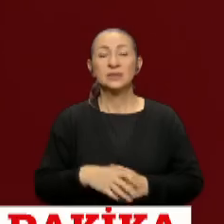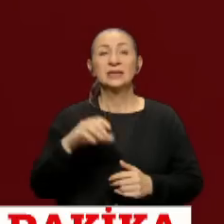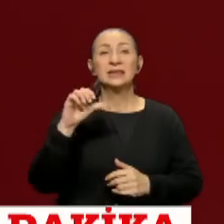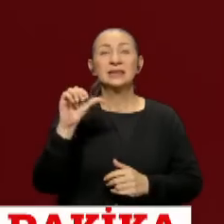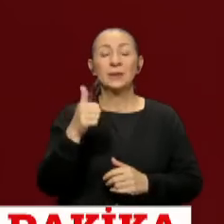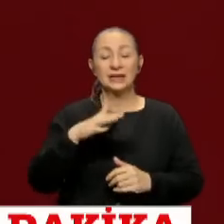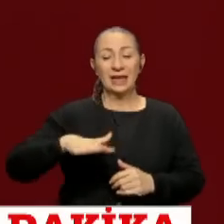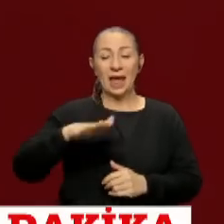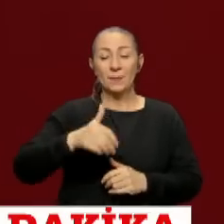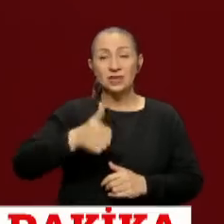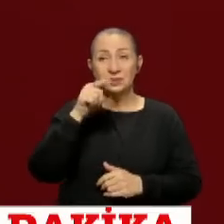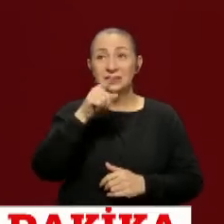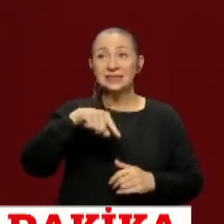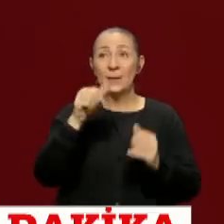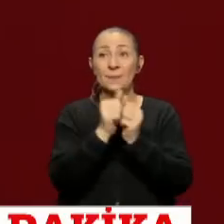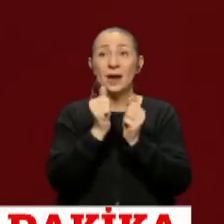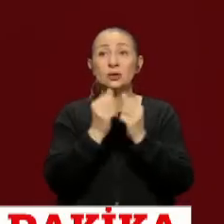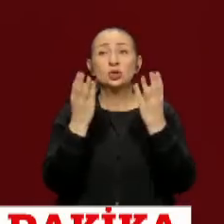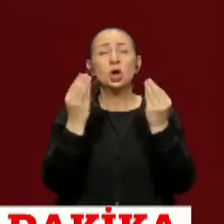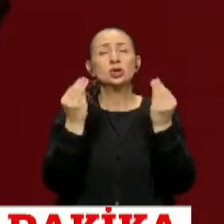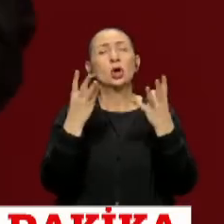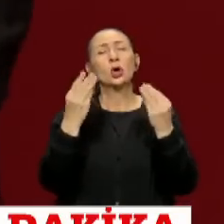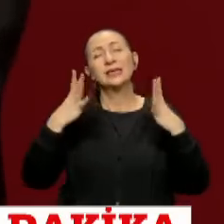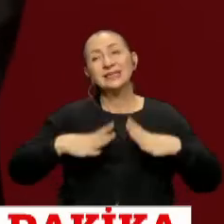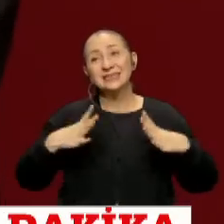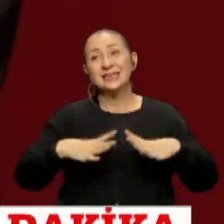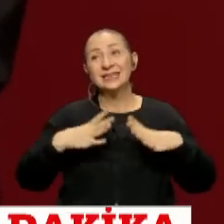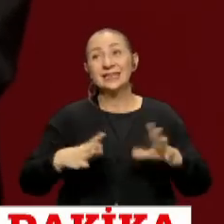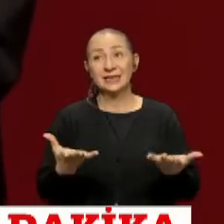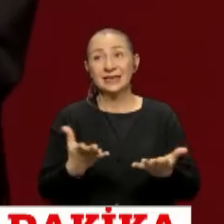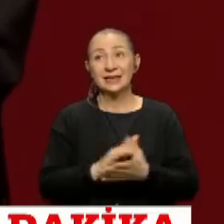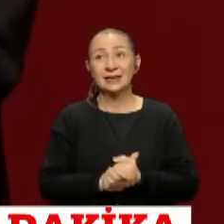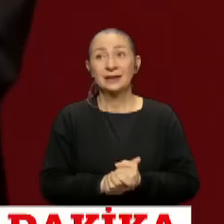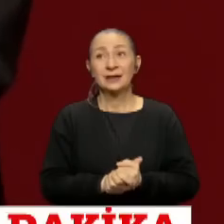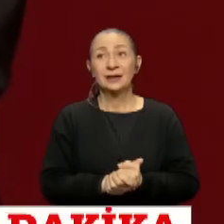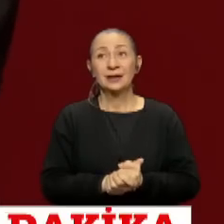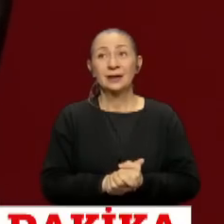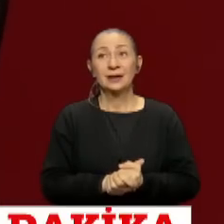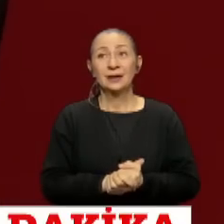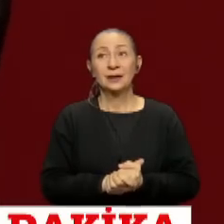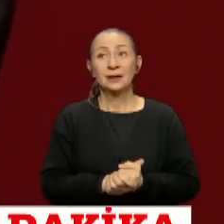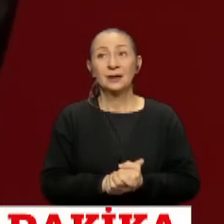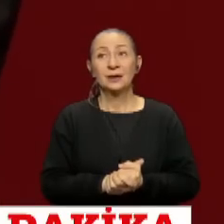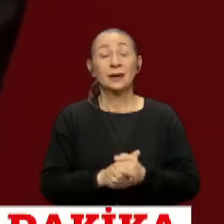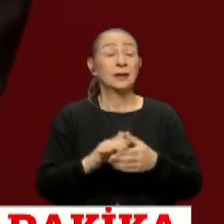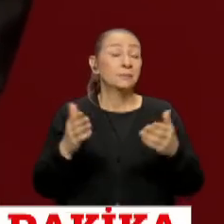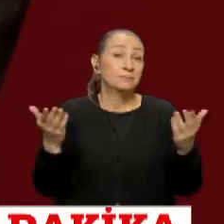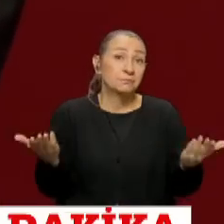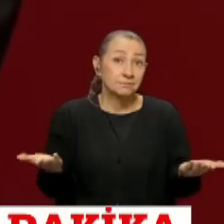Muhterem Genel Başkanımız sizinle beraber olmayı çok arzu etti.